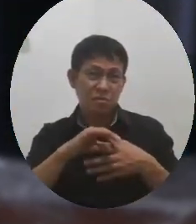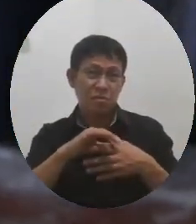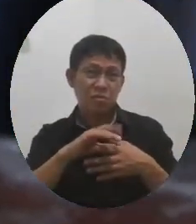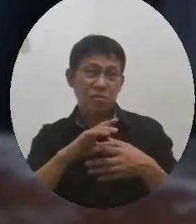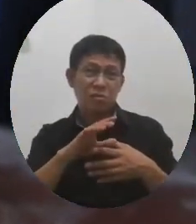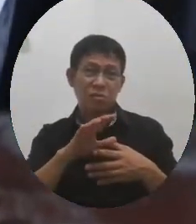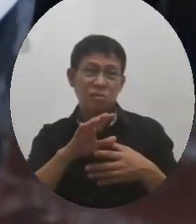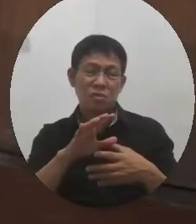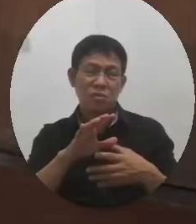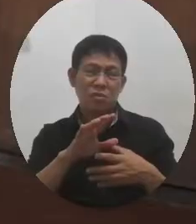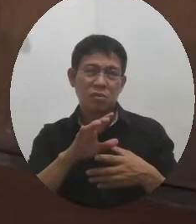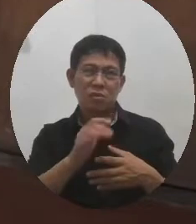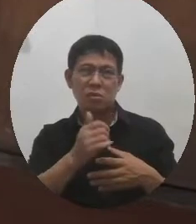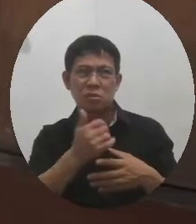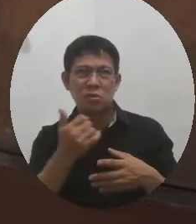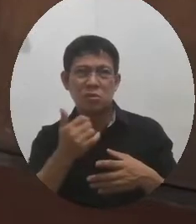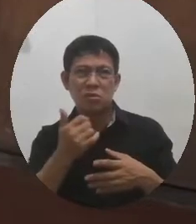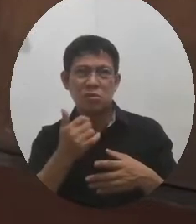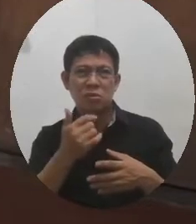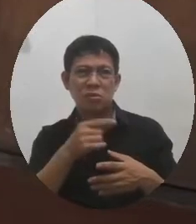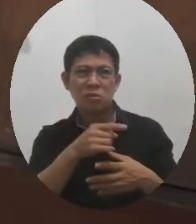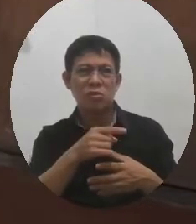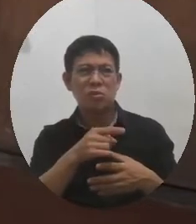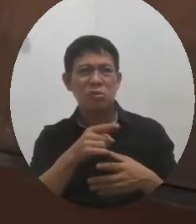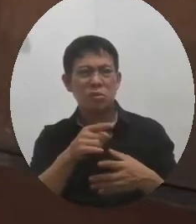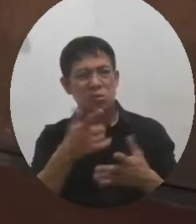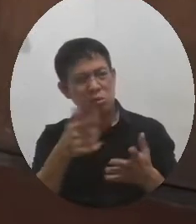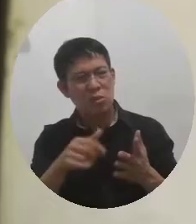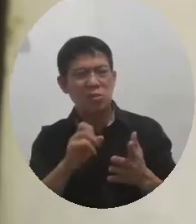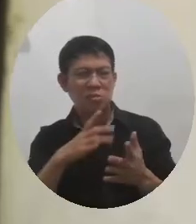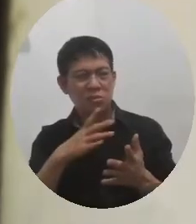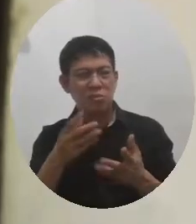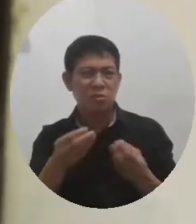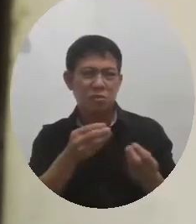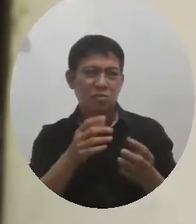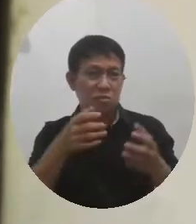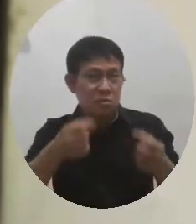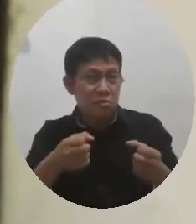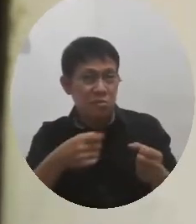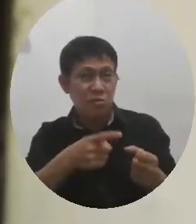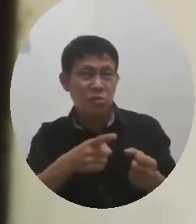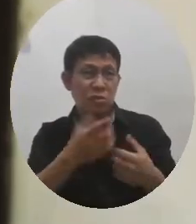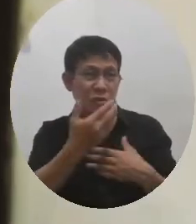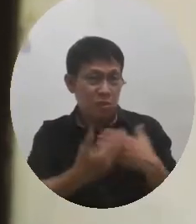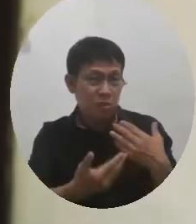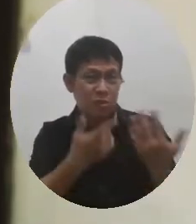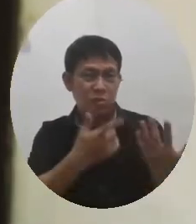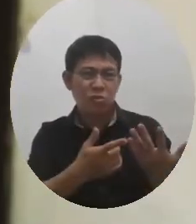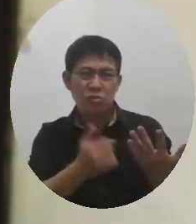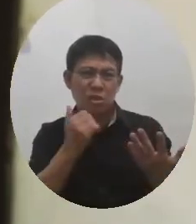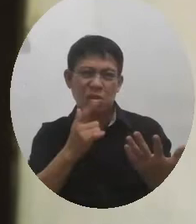frozen. So ang ginagawa ko, gatas na lang ng gatas or tinapay po.